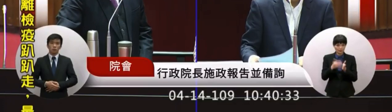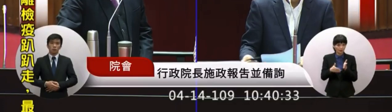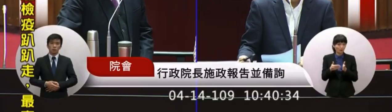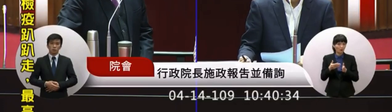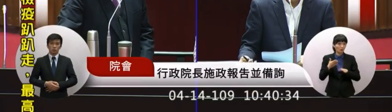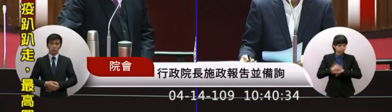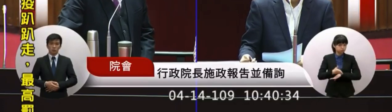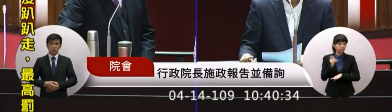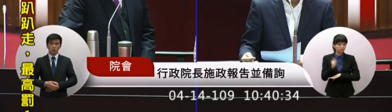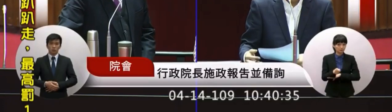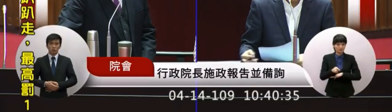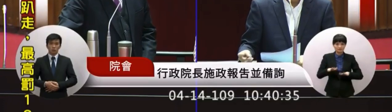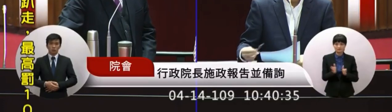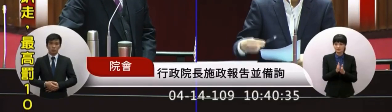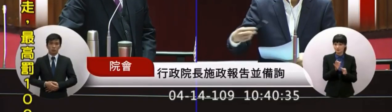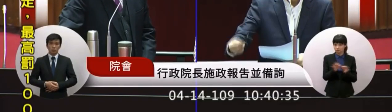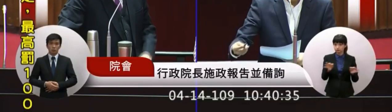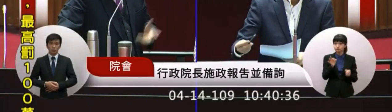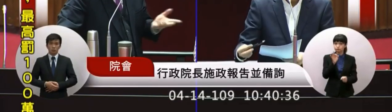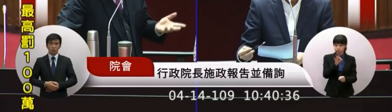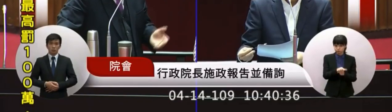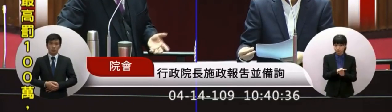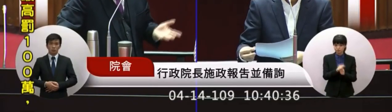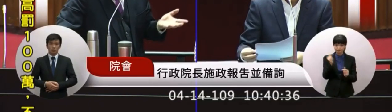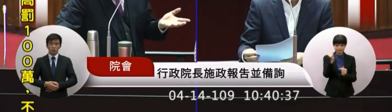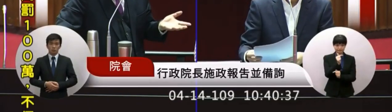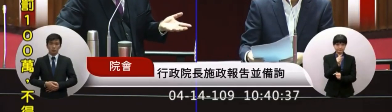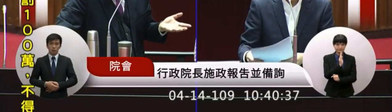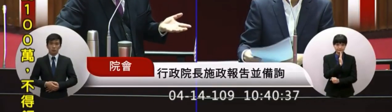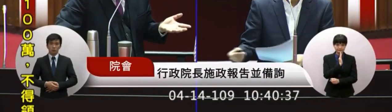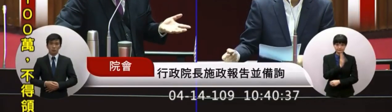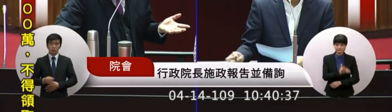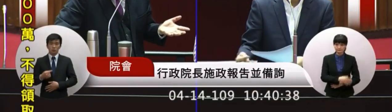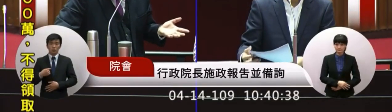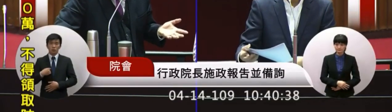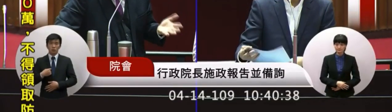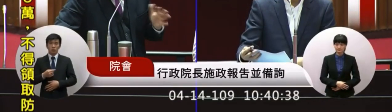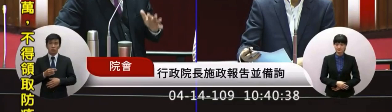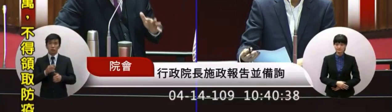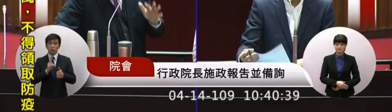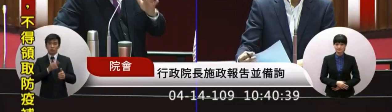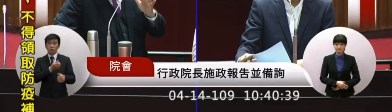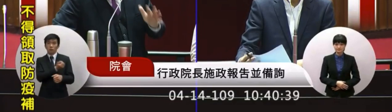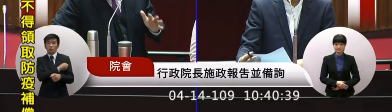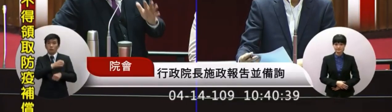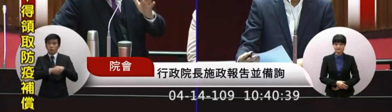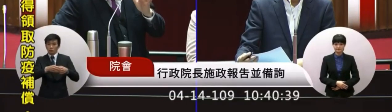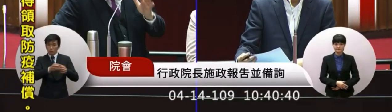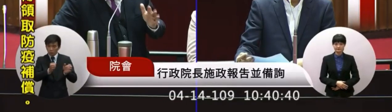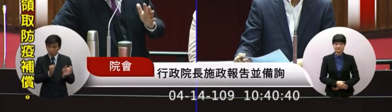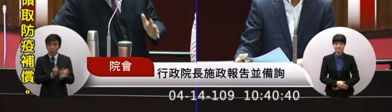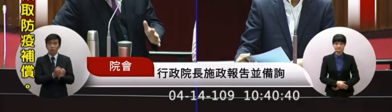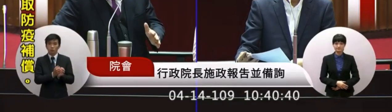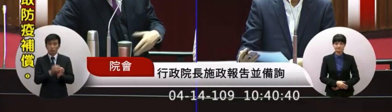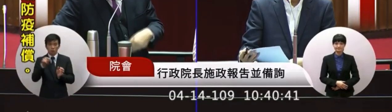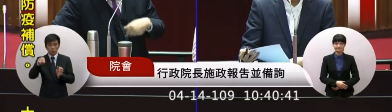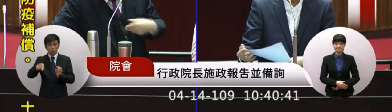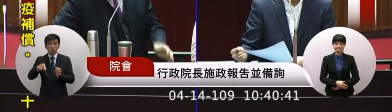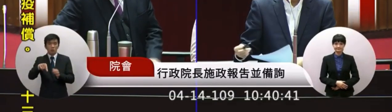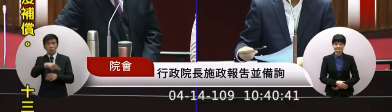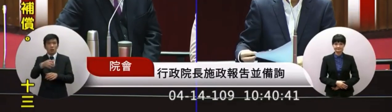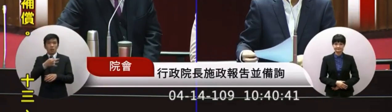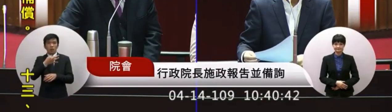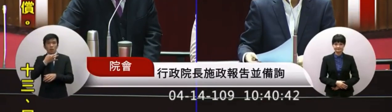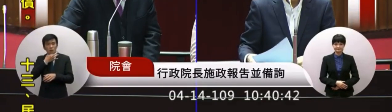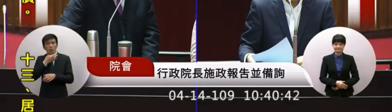到位，对不对？是这样子吗？这是我们有的共识。 我请劳动部，尤其相关这些受困的，